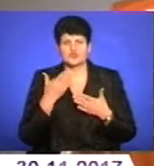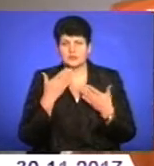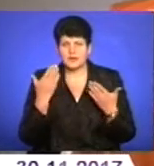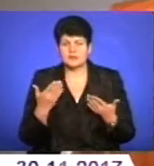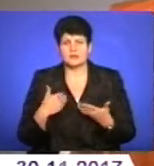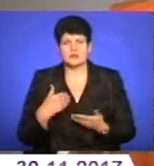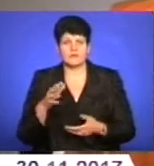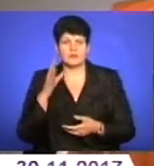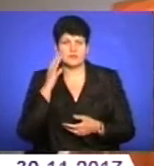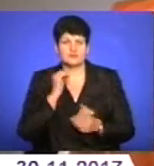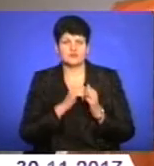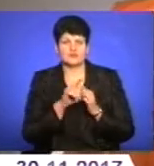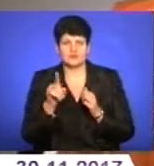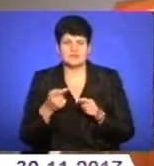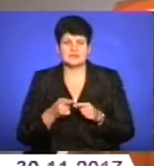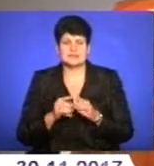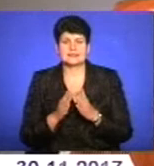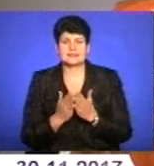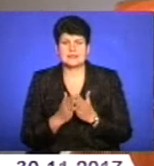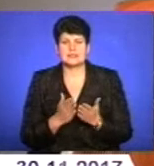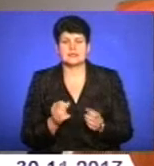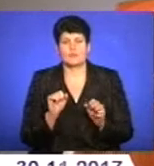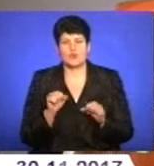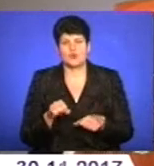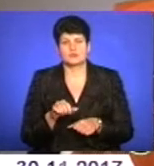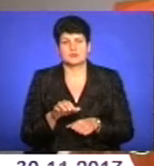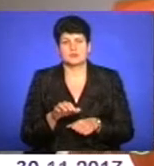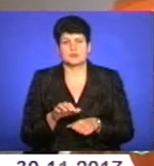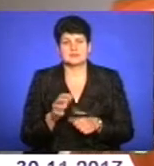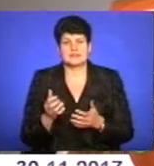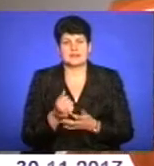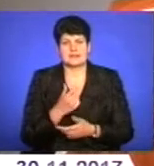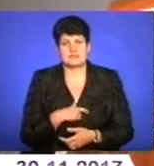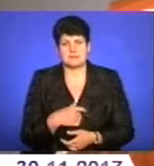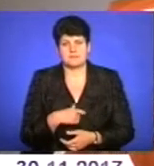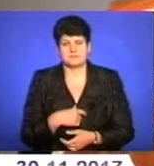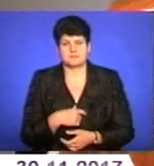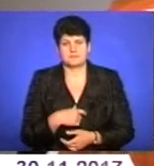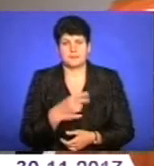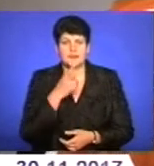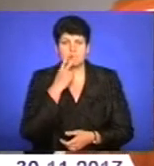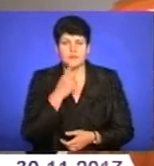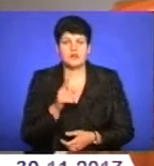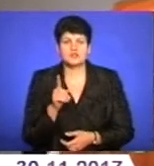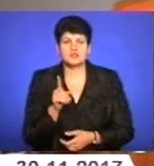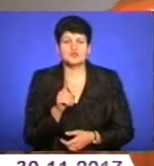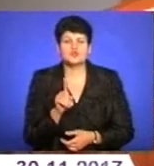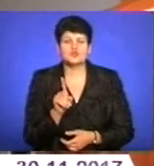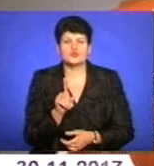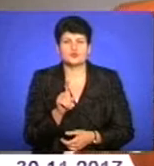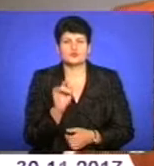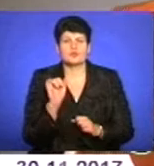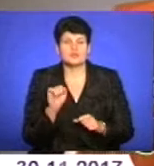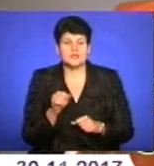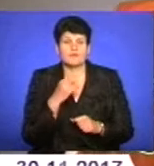я вважаю, в кожній такій книзі, в книзі можна знайти себе і побачити щось, що ти, можливо,